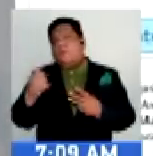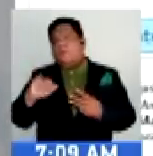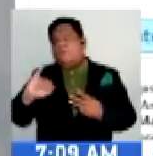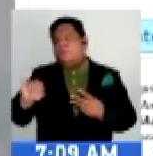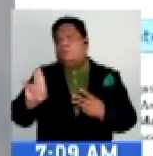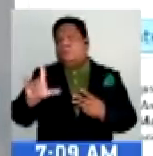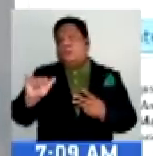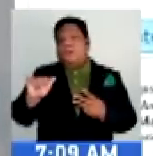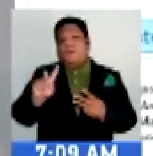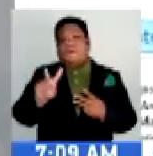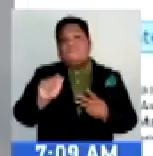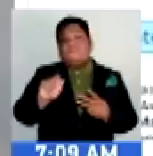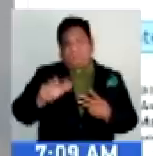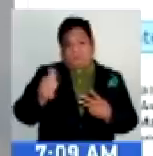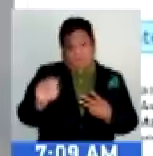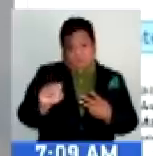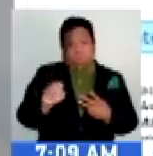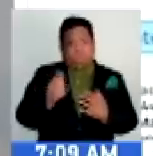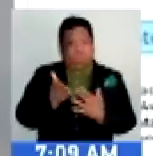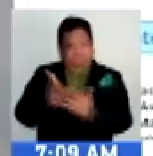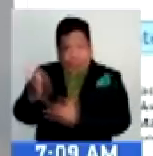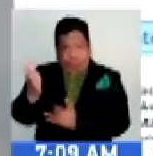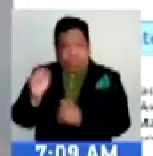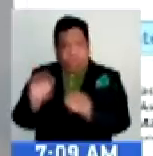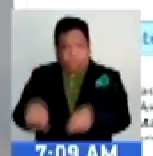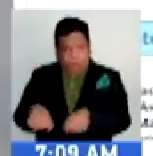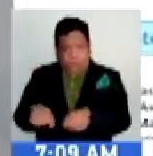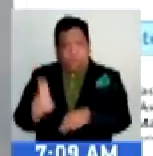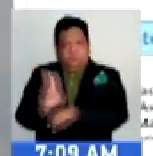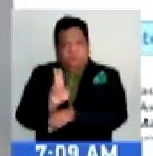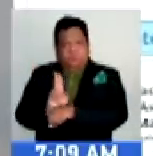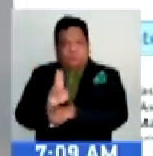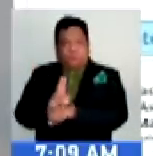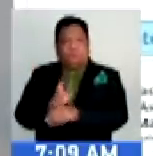sa Pasig Boulevard para maiwasan ang road construction sa C5.